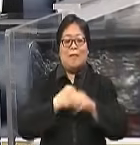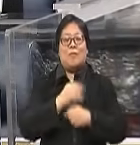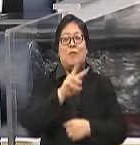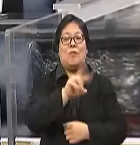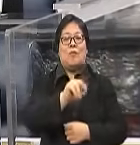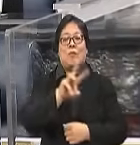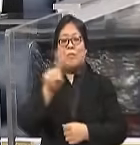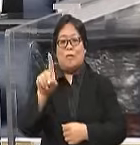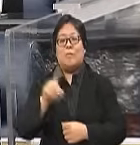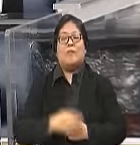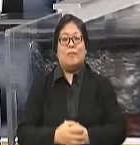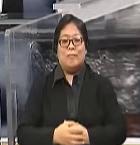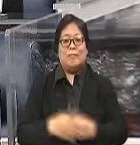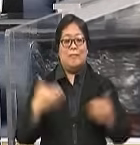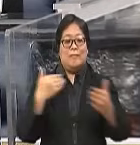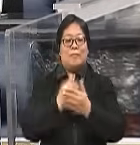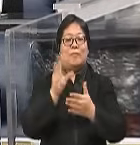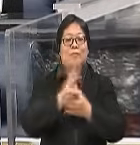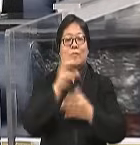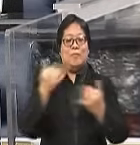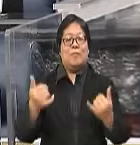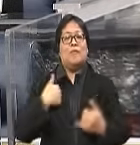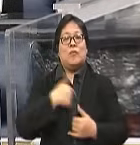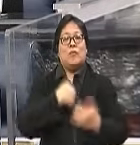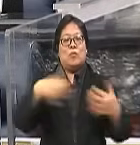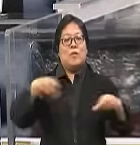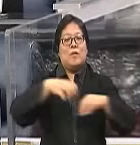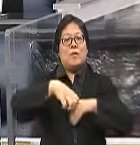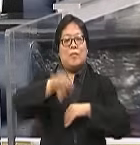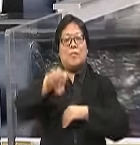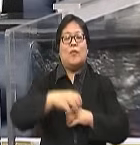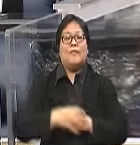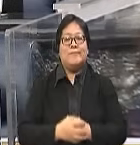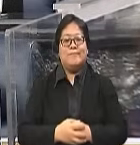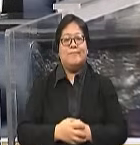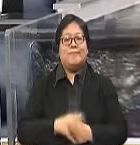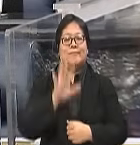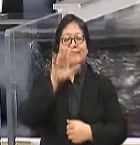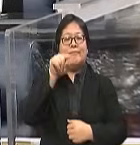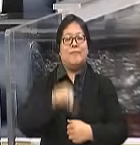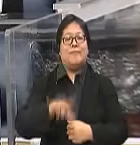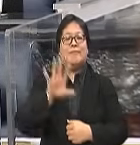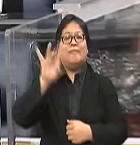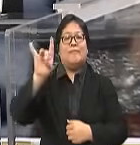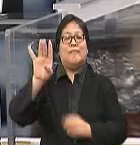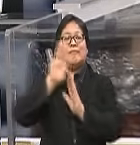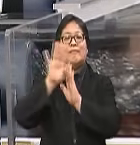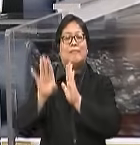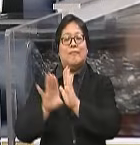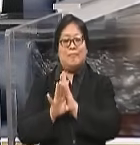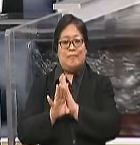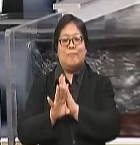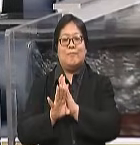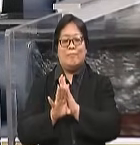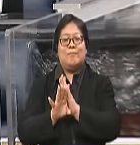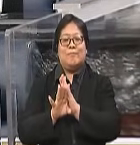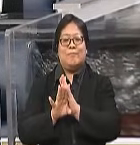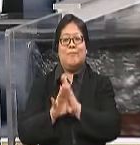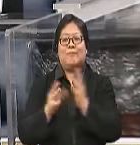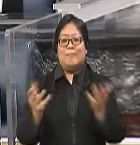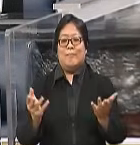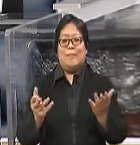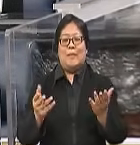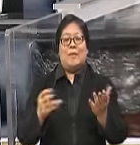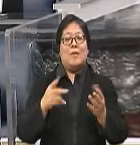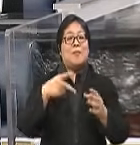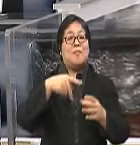2001 atau a7new kita telah mengekspos sebanyak 50 58 durian apa